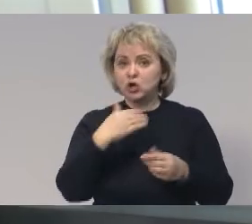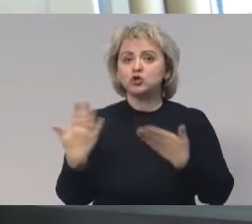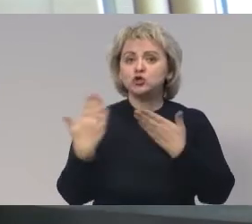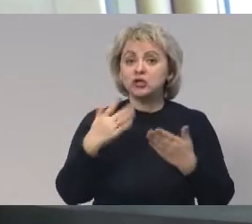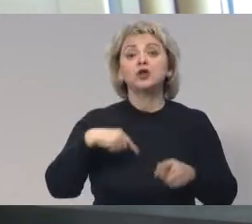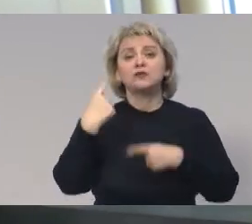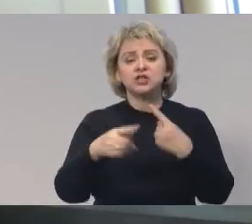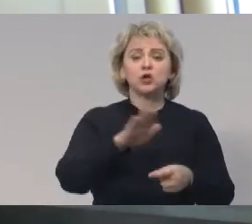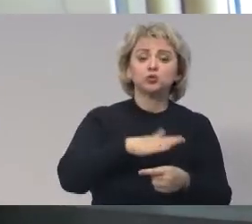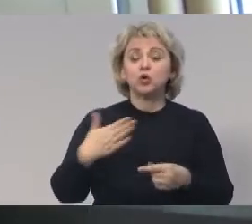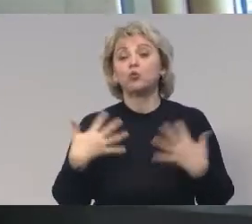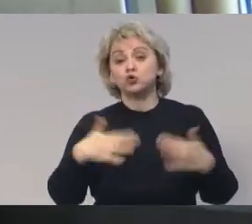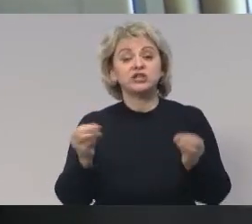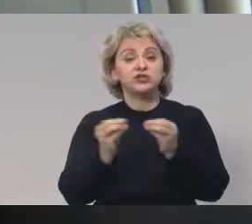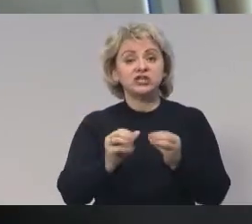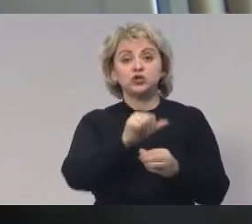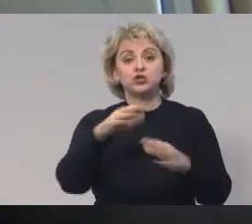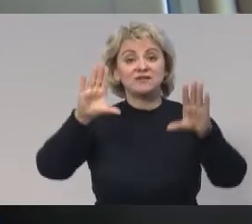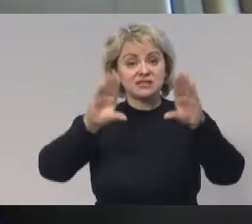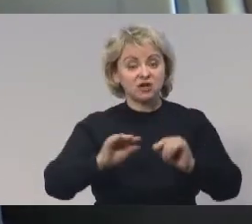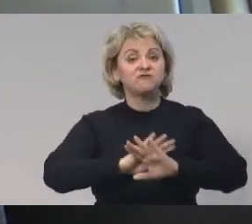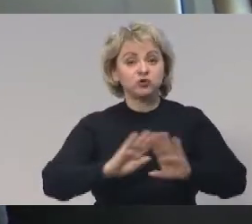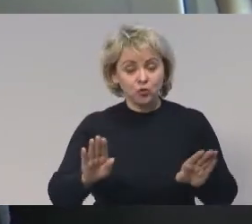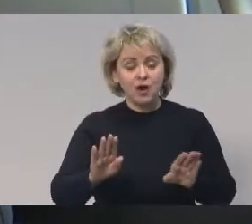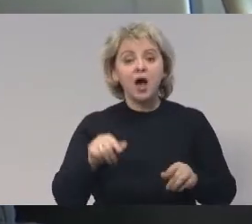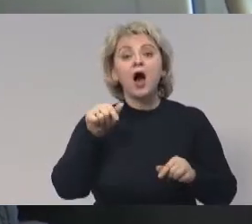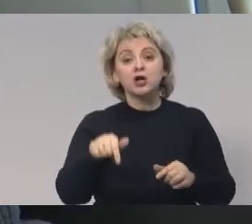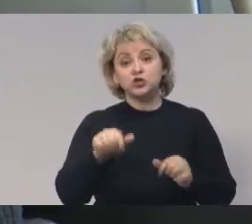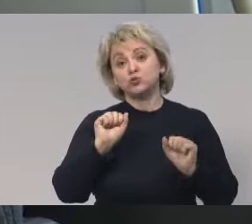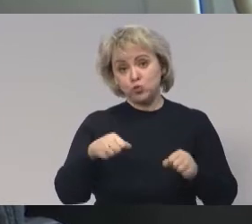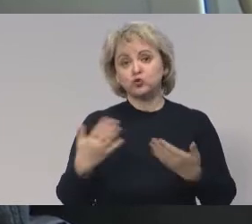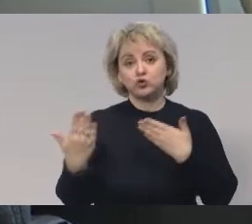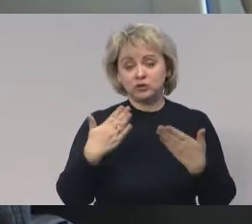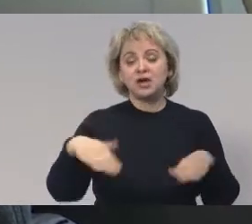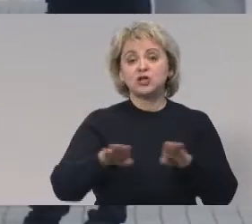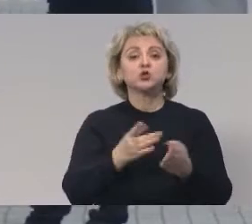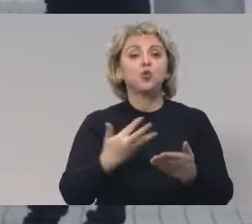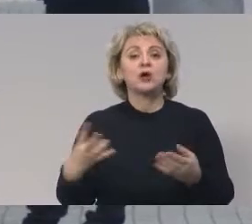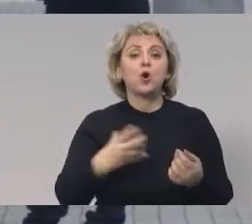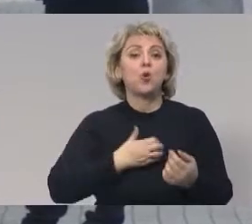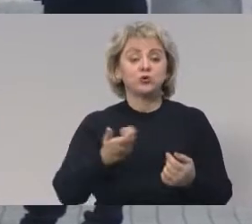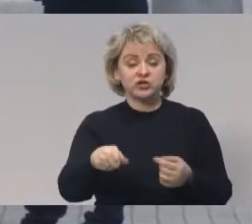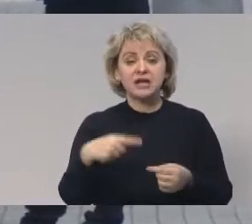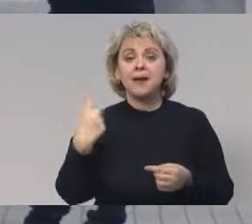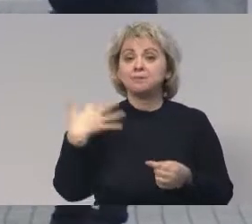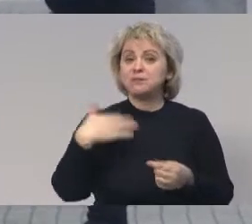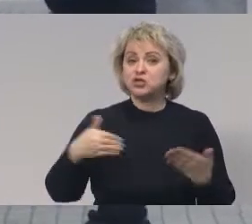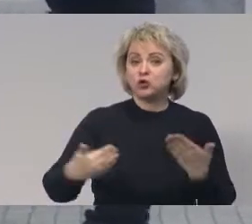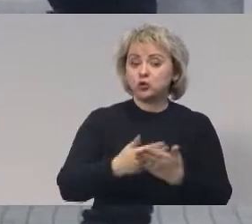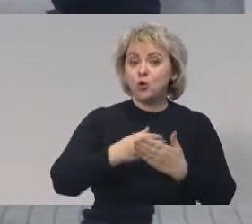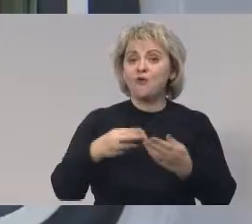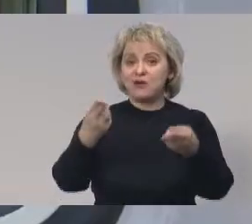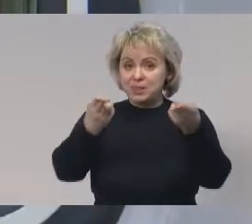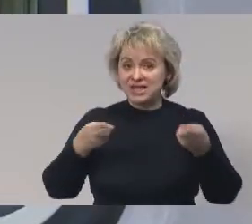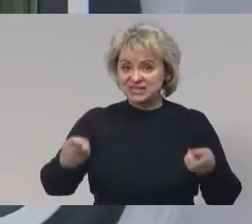всегда туда-сюда 10 часов блым и нет. А здесь будешь читать, будешь отдыхать сколько надо. Первые 50 новых